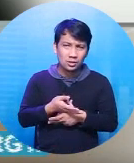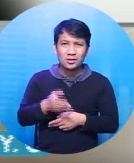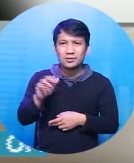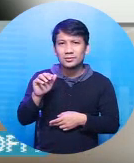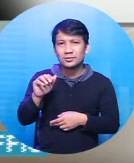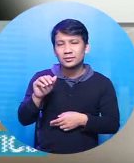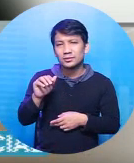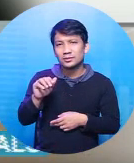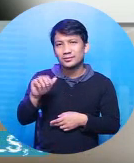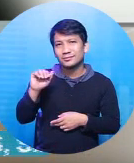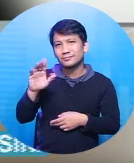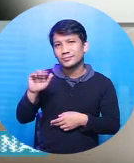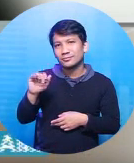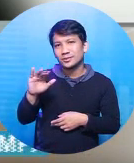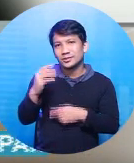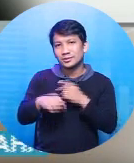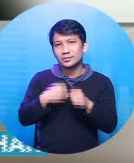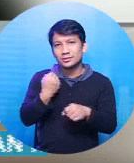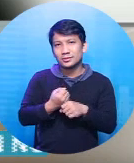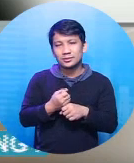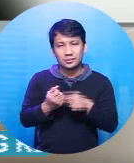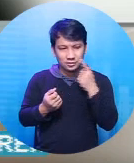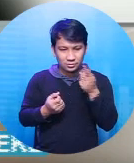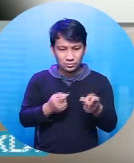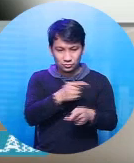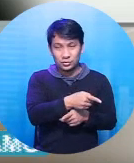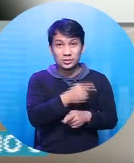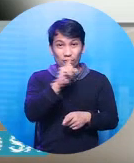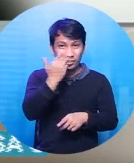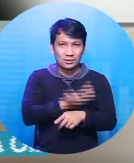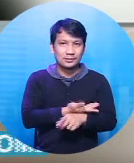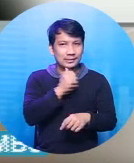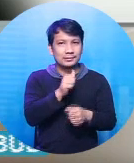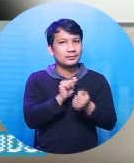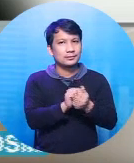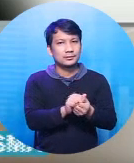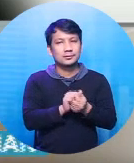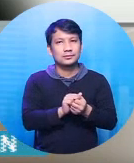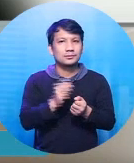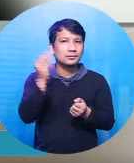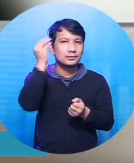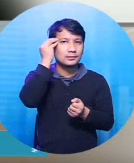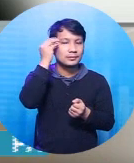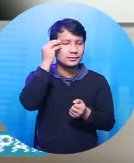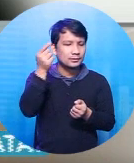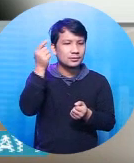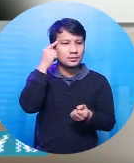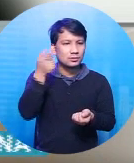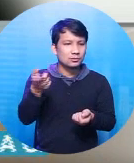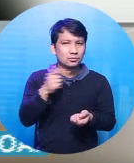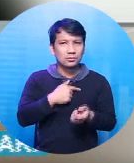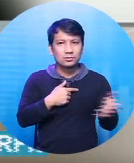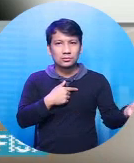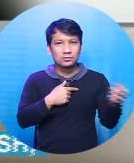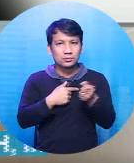labindimang ka. Halos hindi ko nakasama yung anak ko. Yun po yung pumasok sa isip ko. Kaya kanuha ko po